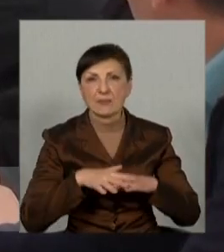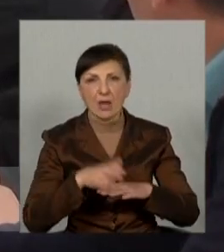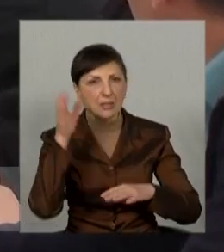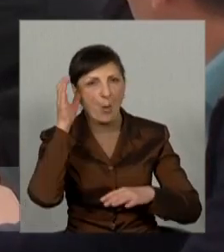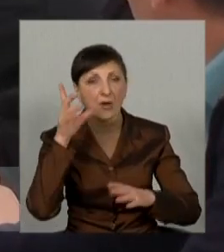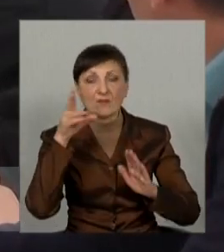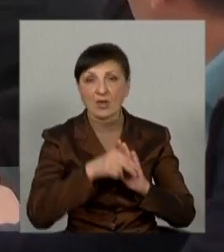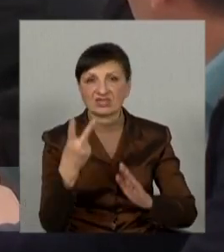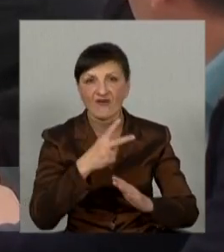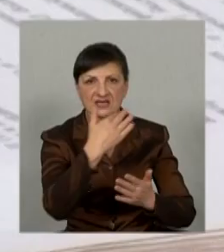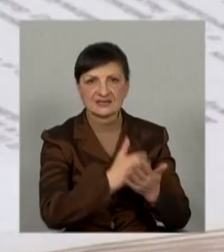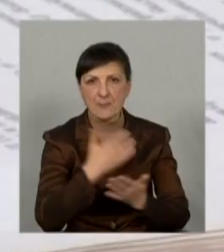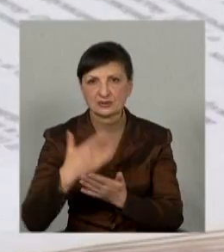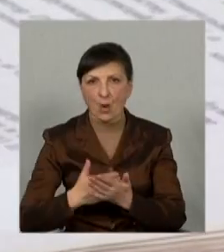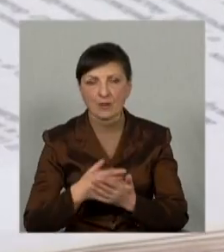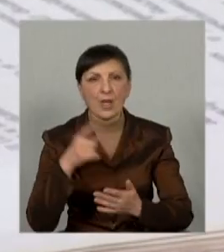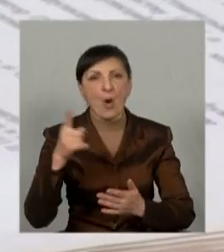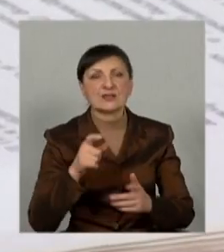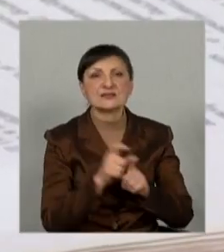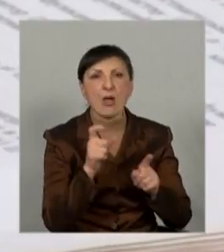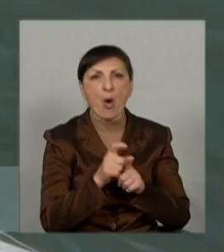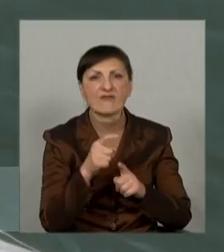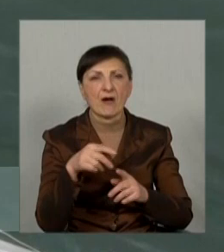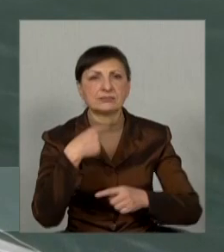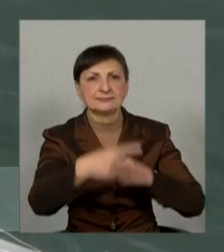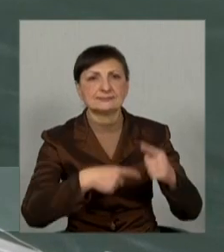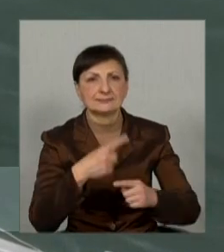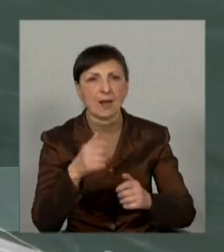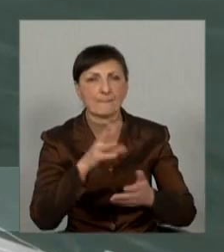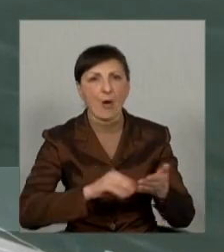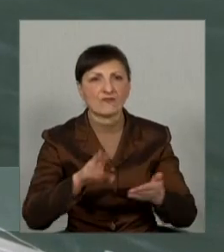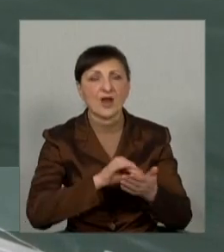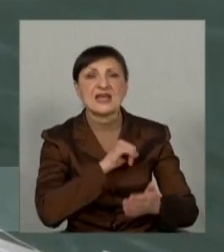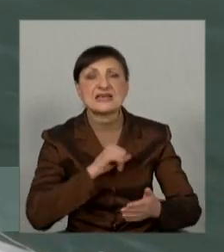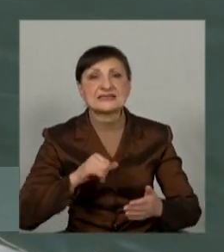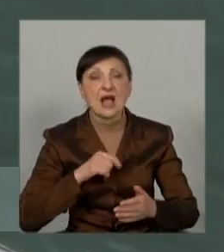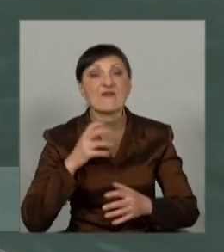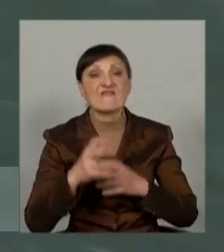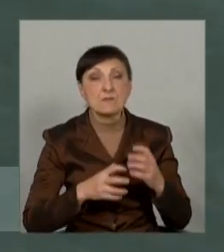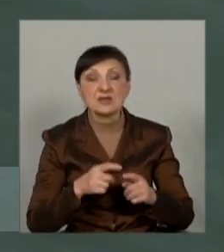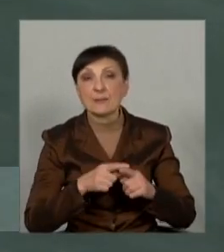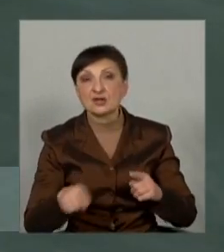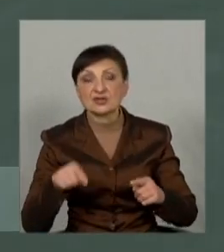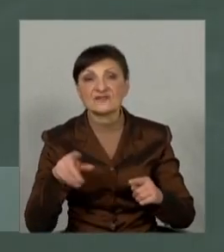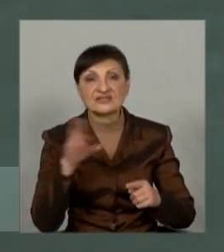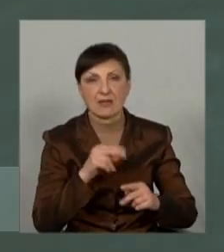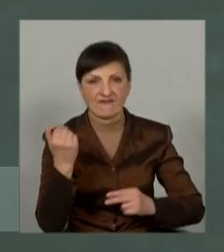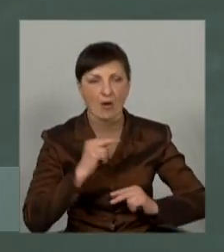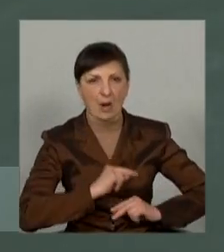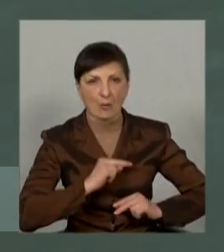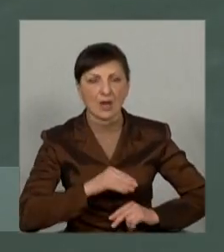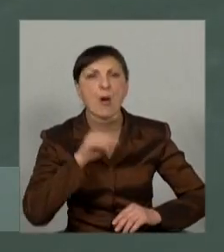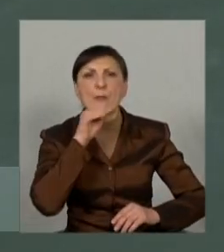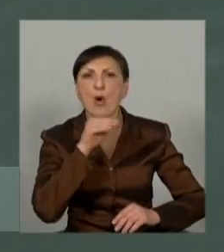два списка. Наиболее цитируемый ученый за 2021 год и как самый цитируемый в мире на протяжении всей карьеры.